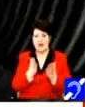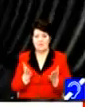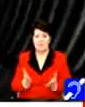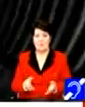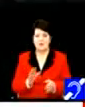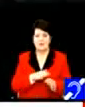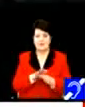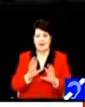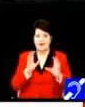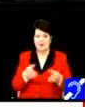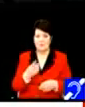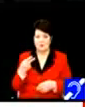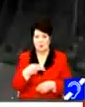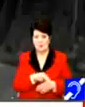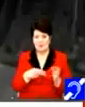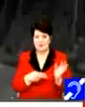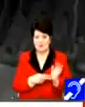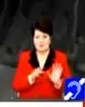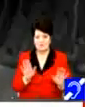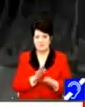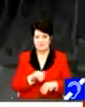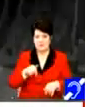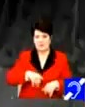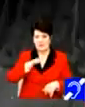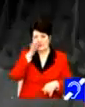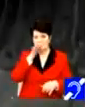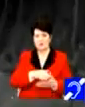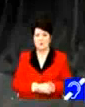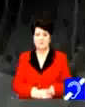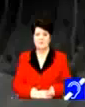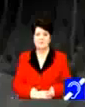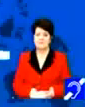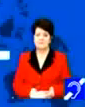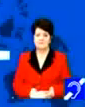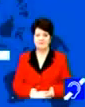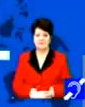lume. În 2017, The Prodigy au cântat și la Chișinău.